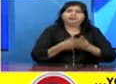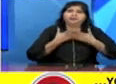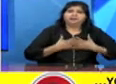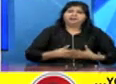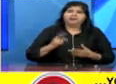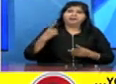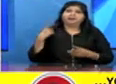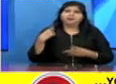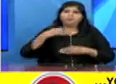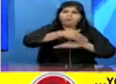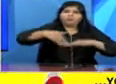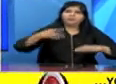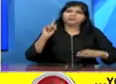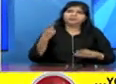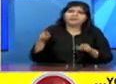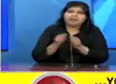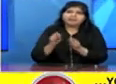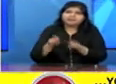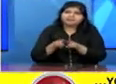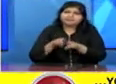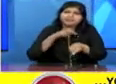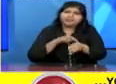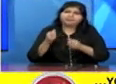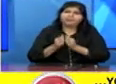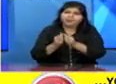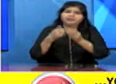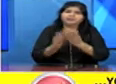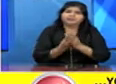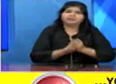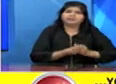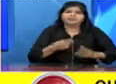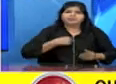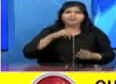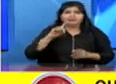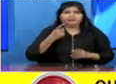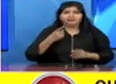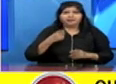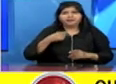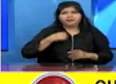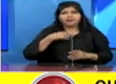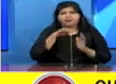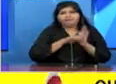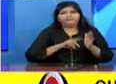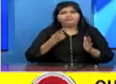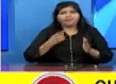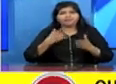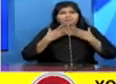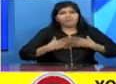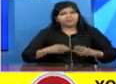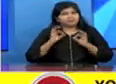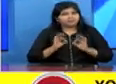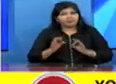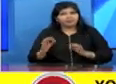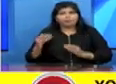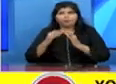जैसे आर्मी बॉर्डर पे लड़ी रहती है, हम लोग बिल्कुल वैसे ही लगे हुए हैं। और हमारा सिर्फ एक ही कर्तव्य है कि पेशेंट ठीक होके घर जाए। आपकी बात